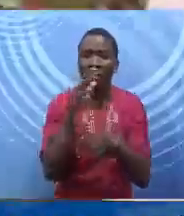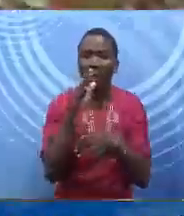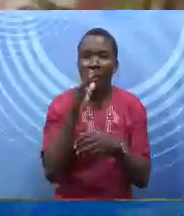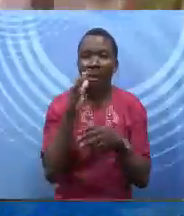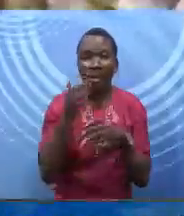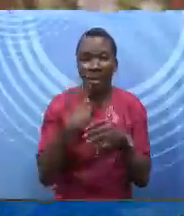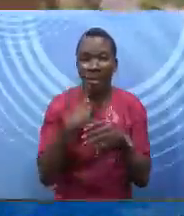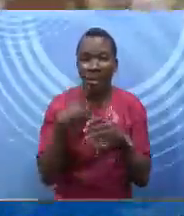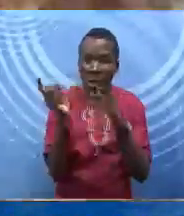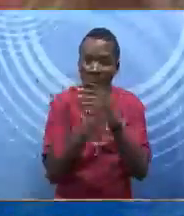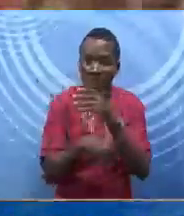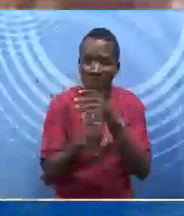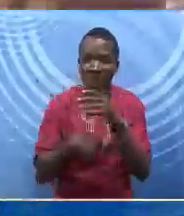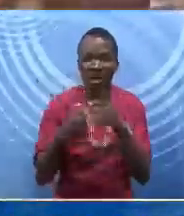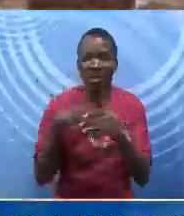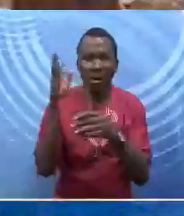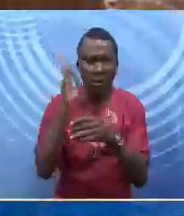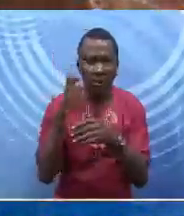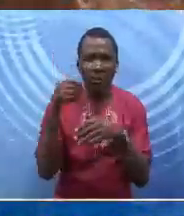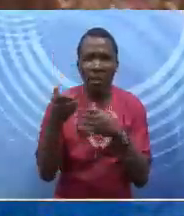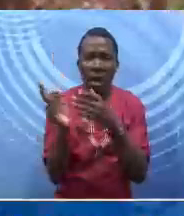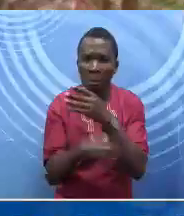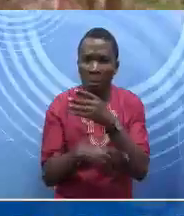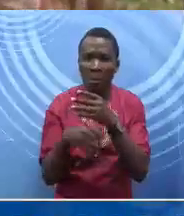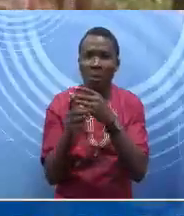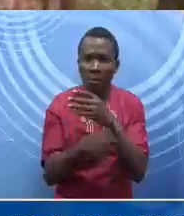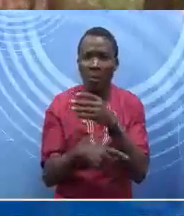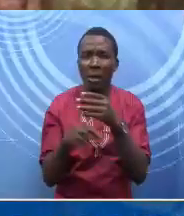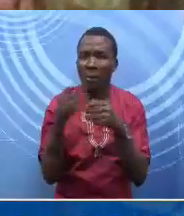ubwanjye bakubise mbyiyumvira, aramukubita akajya amubwira si